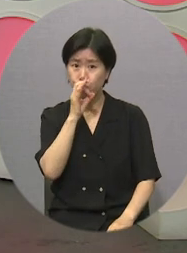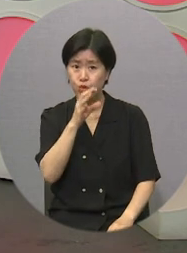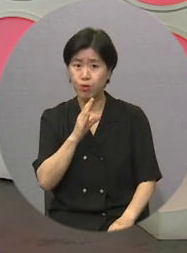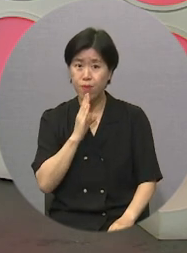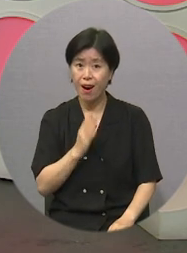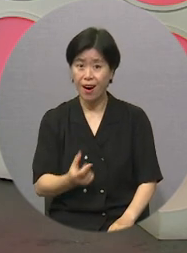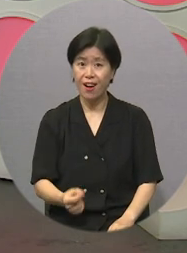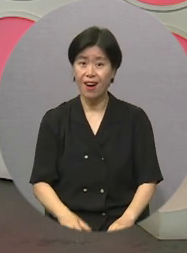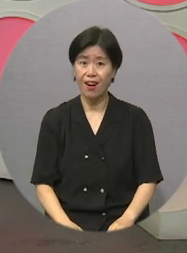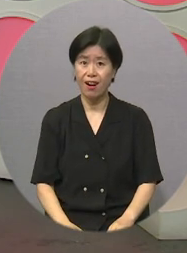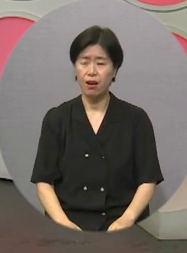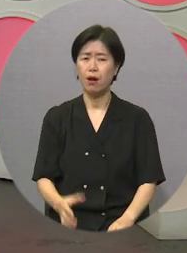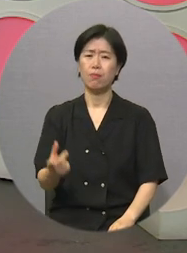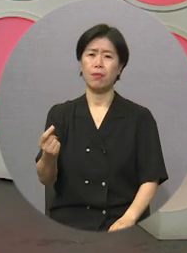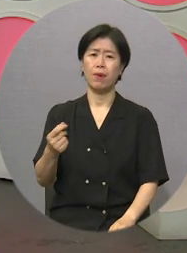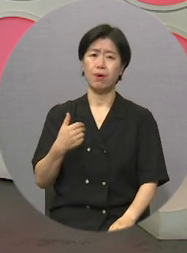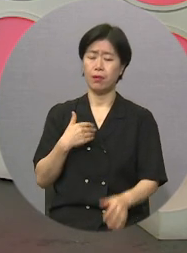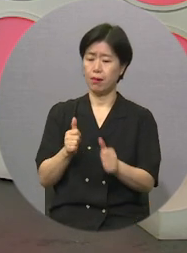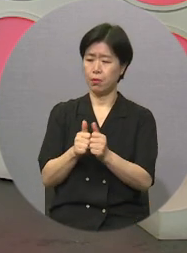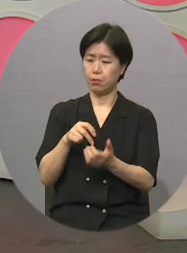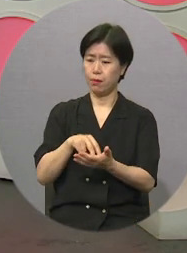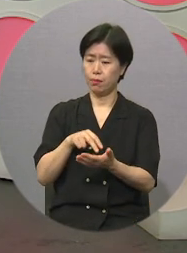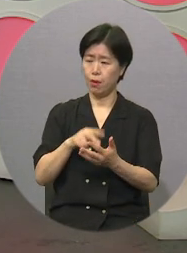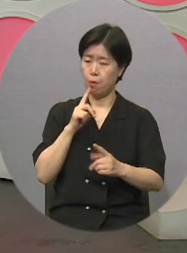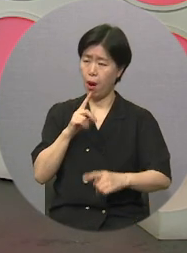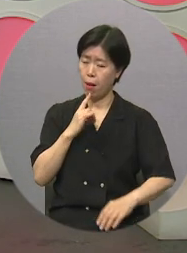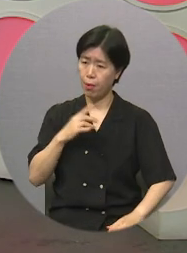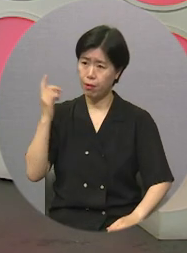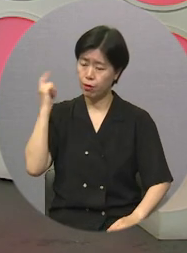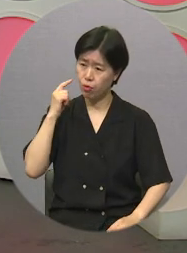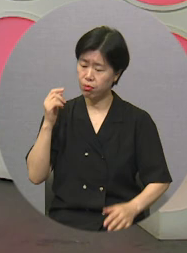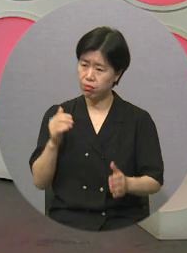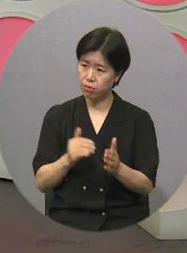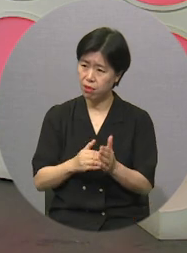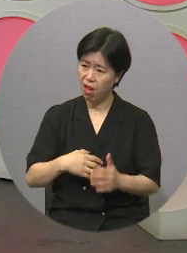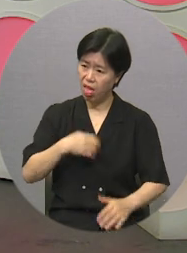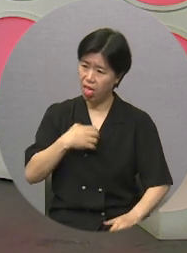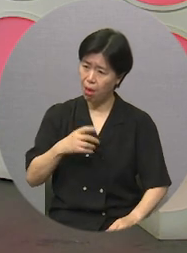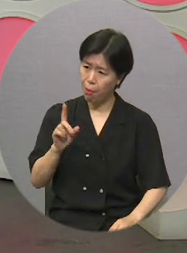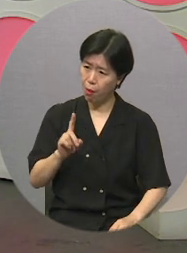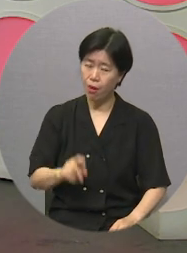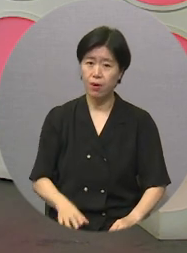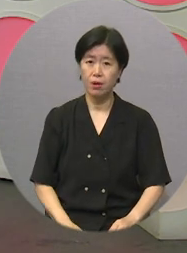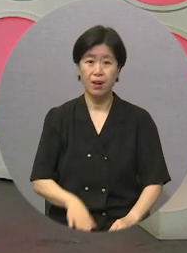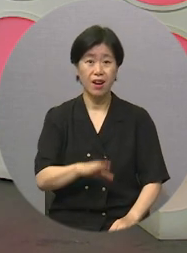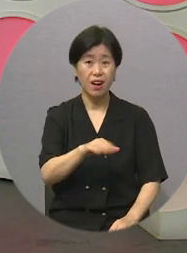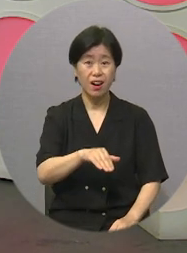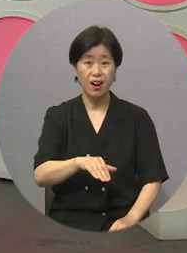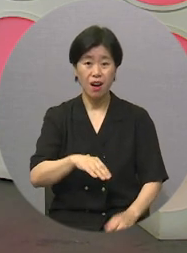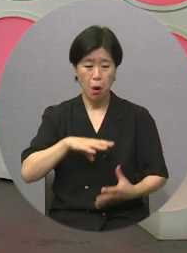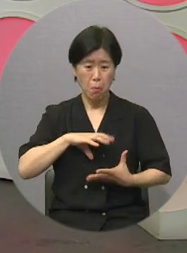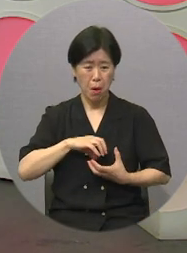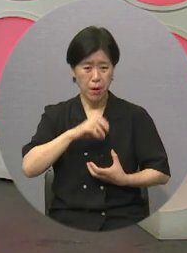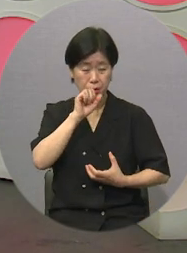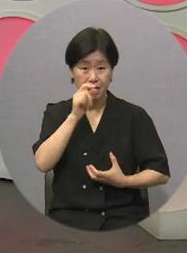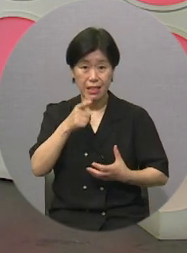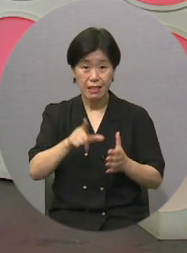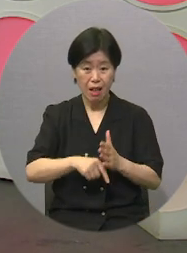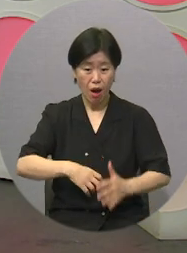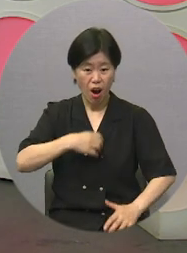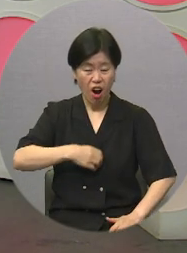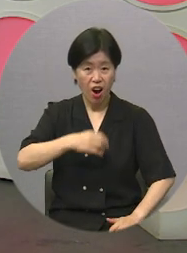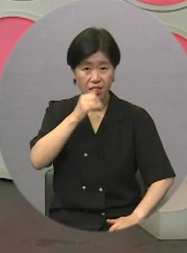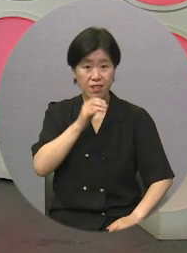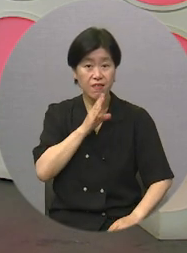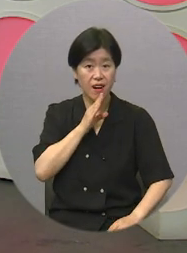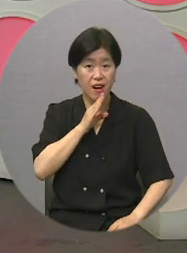들었지. 도대체 느낄 수가 무슨 없으니까. 입덧이 왜? 아 그게 참. 입덧이 왜 오바이트 혹시나 아 그런 해보셨어요?